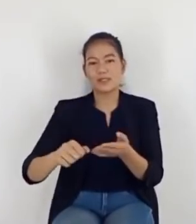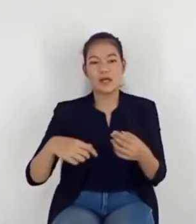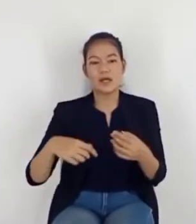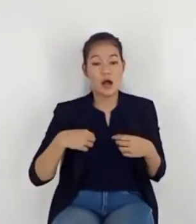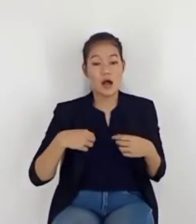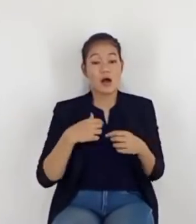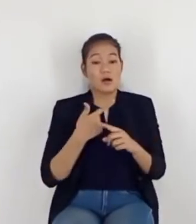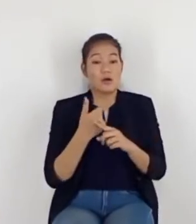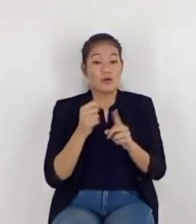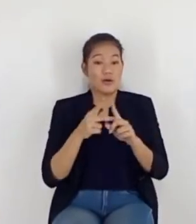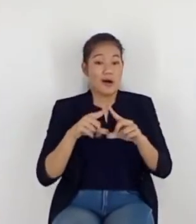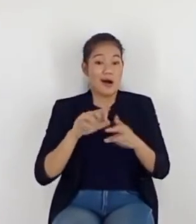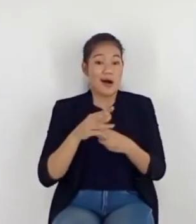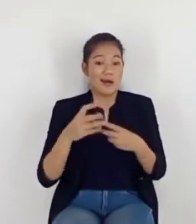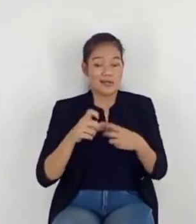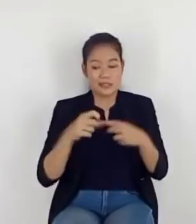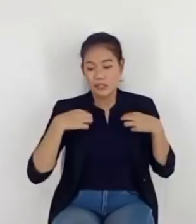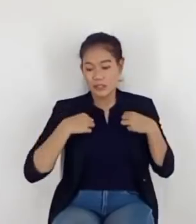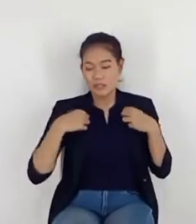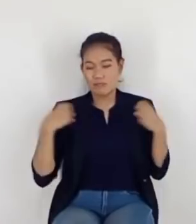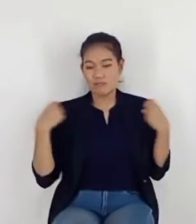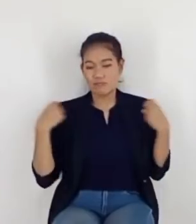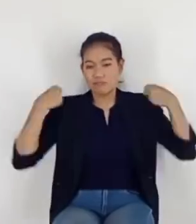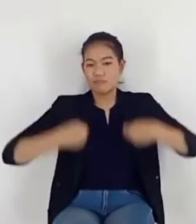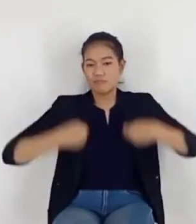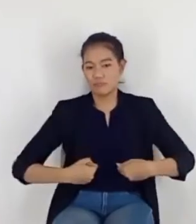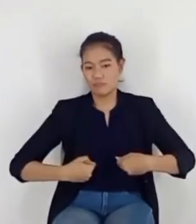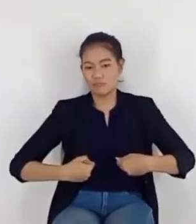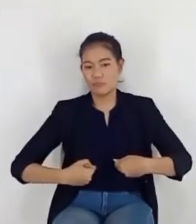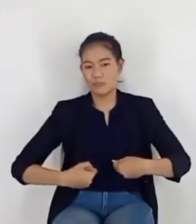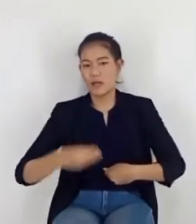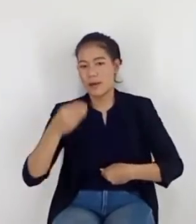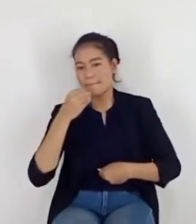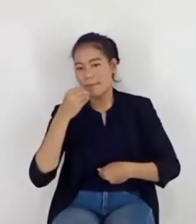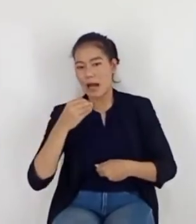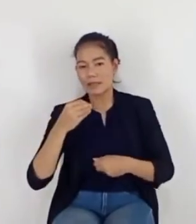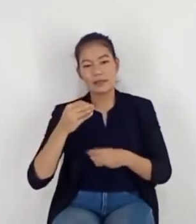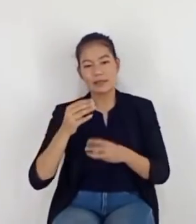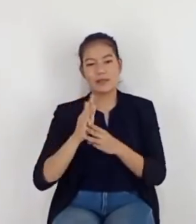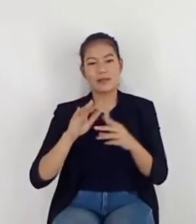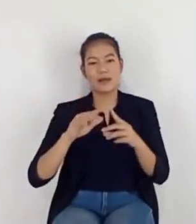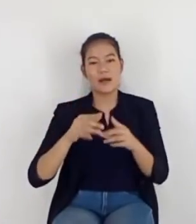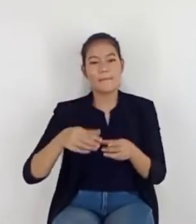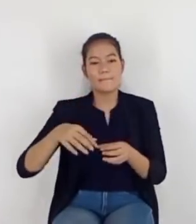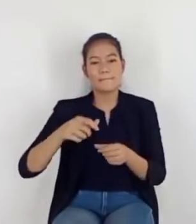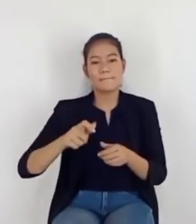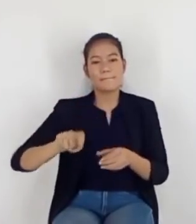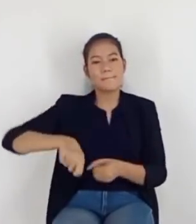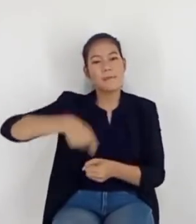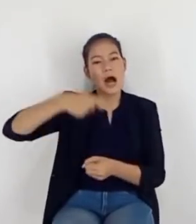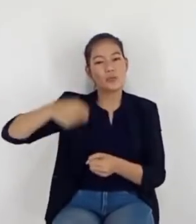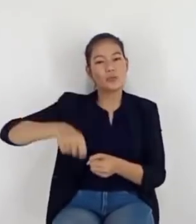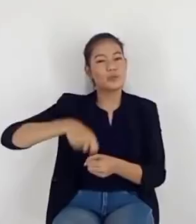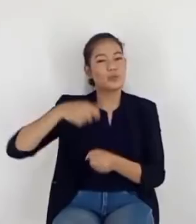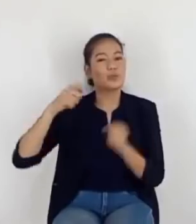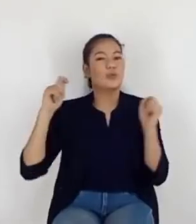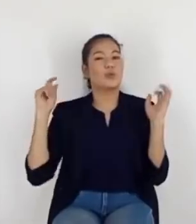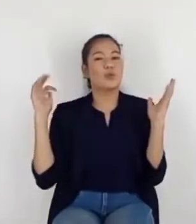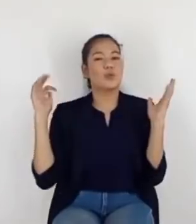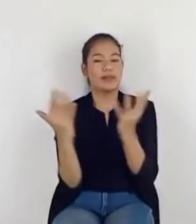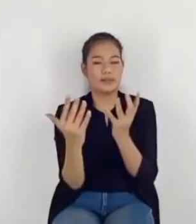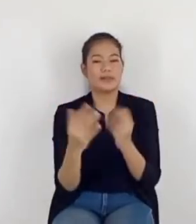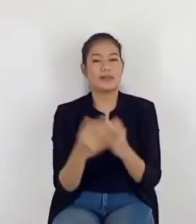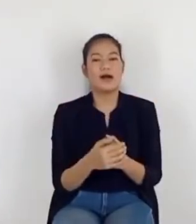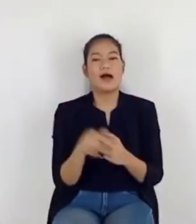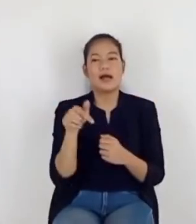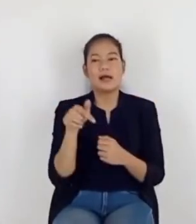ikat pinggang kulit, dan makanannya belalang dan madu hutan. Inilah yang diberitakannya,